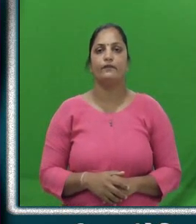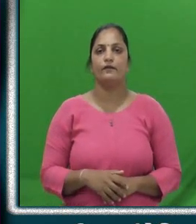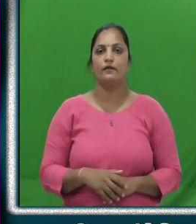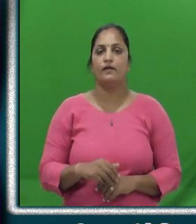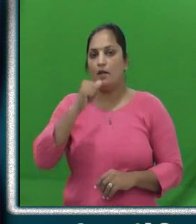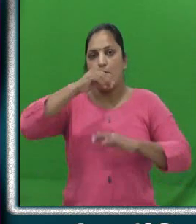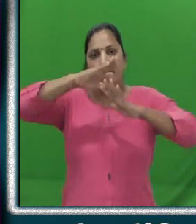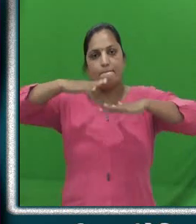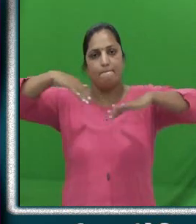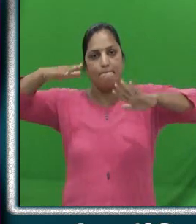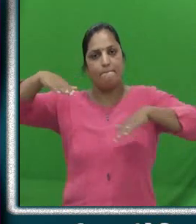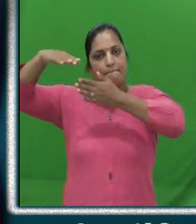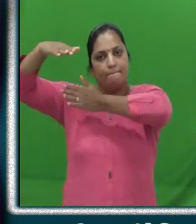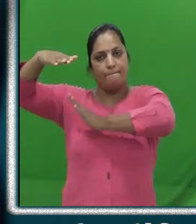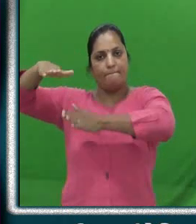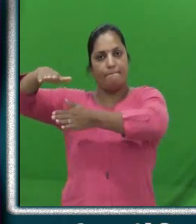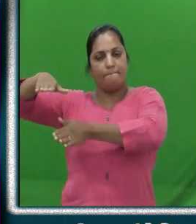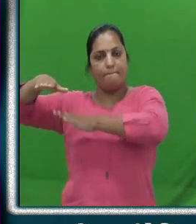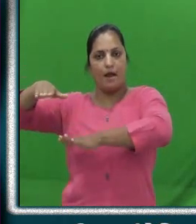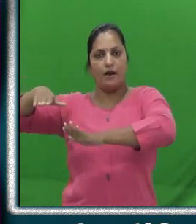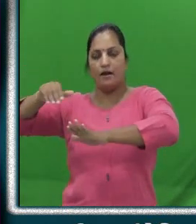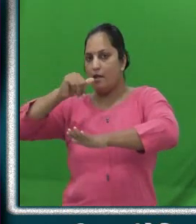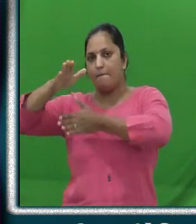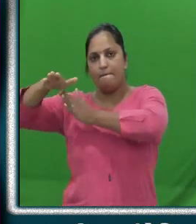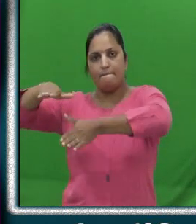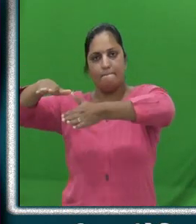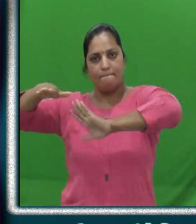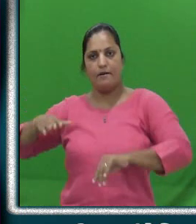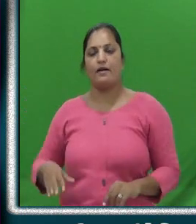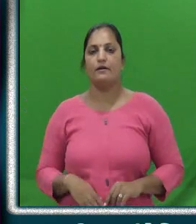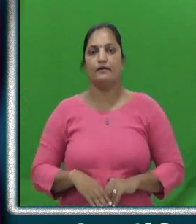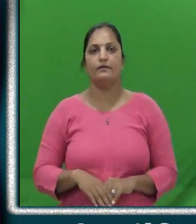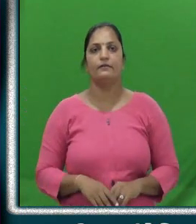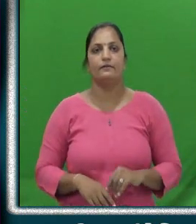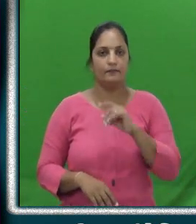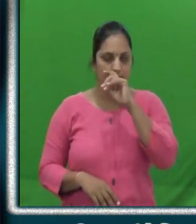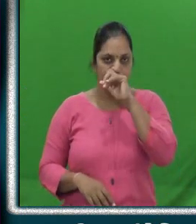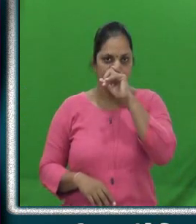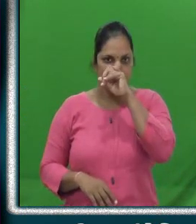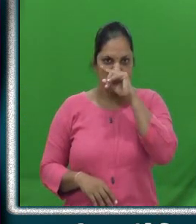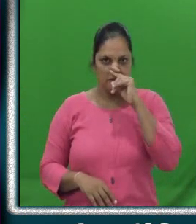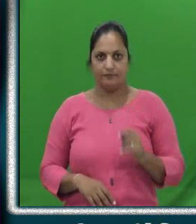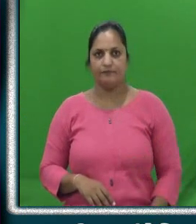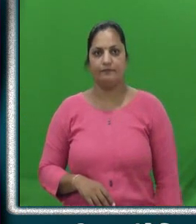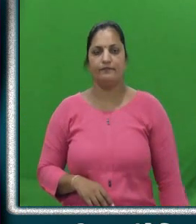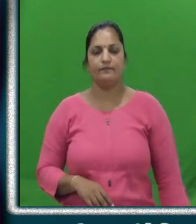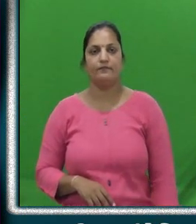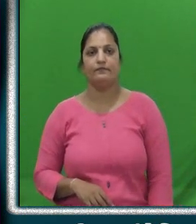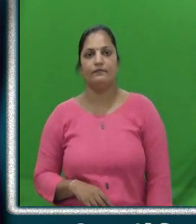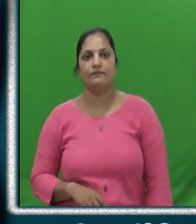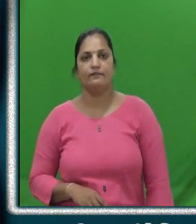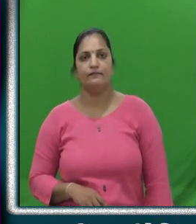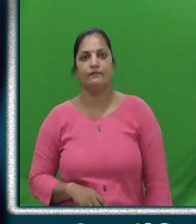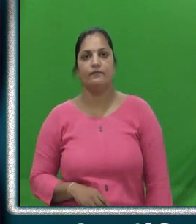કરે? બીચીસ એટલે શું થાય? બીચીસ એટલે સેમ વર્ડ બોલો, બીચીસ નું આપણે સિમિલર